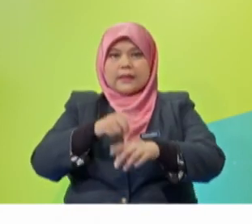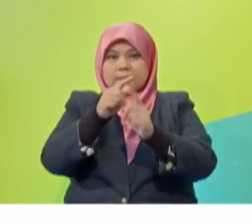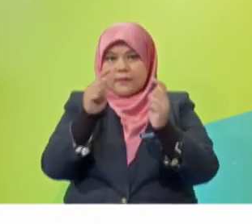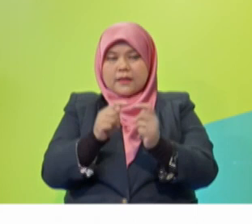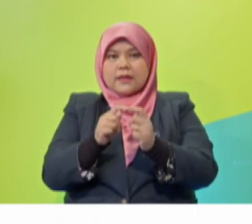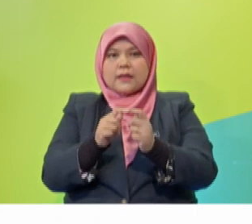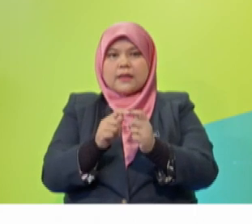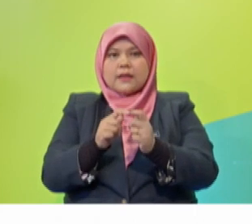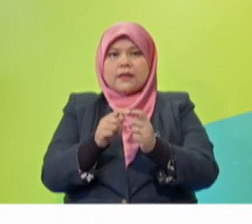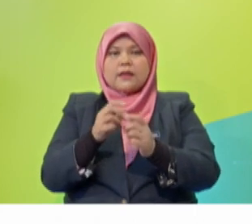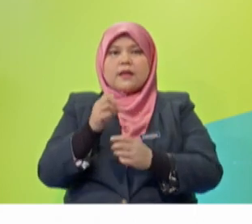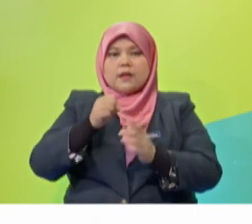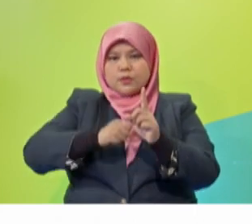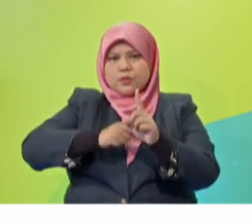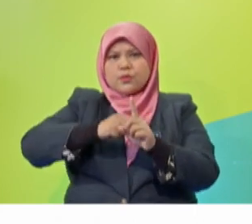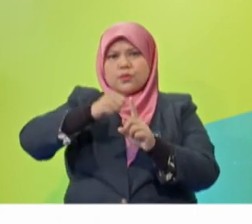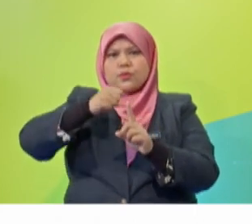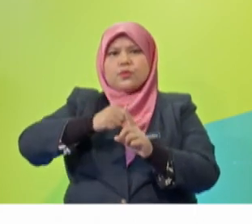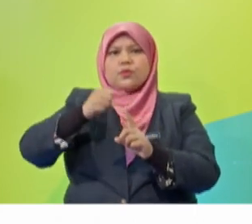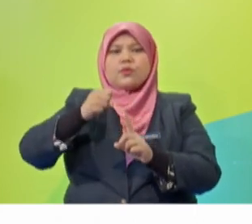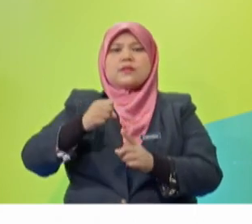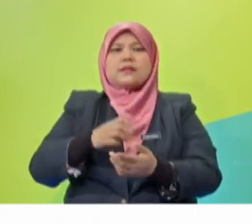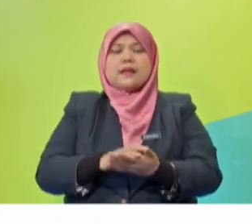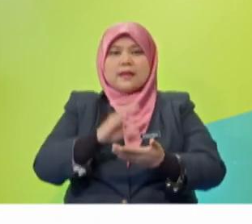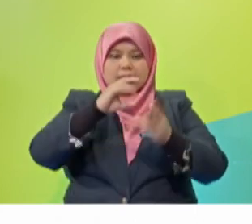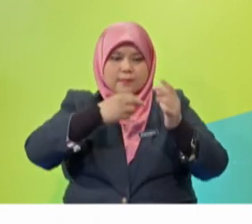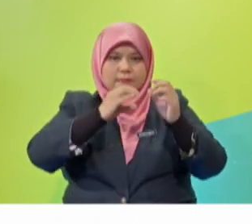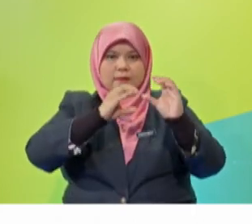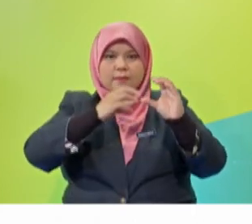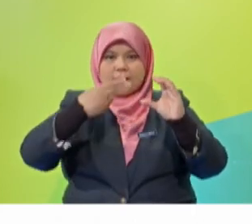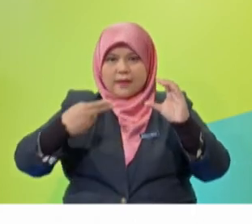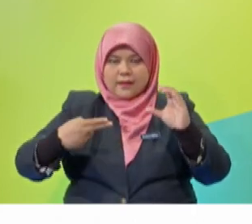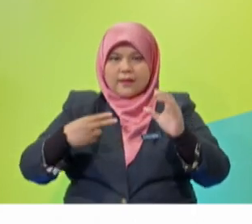kan. Jadi memang banyaklah di kawasan Cameron Highland, di Sabah